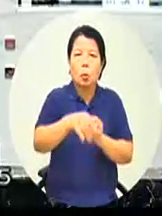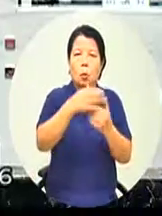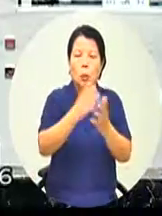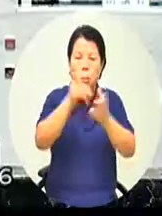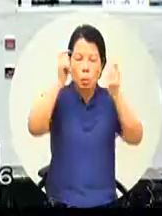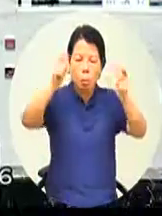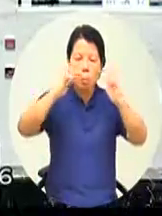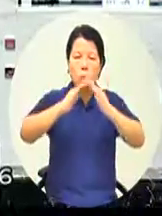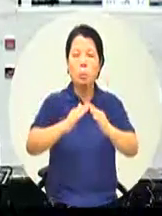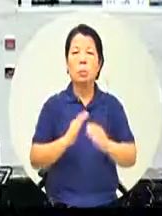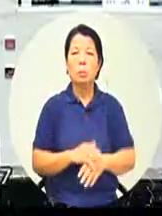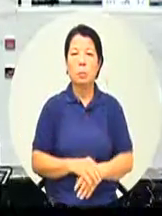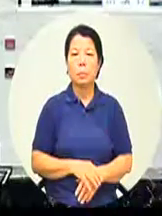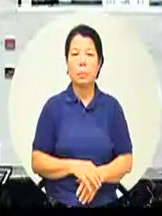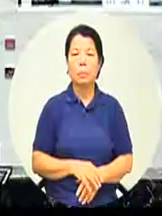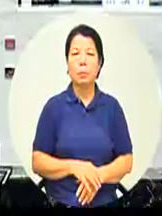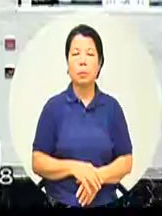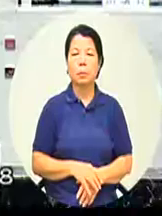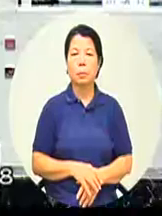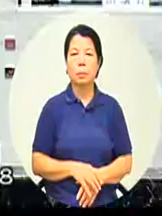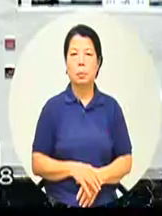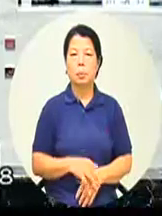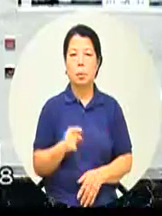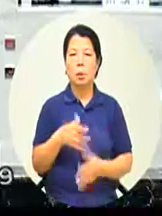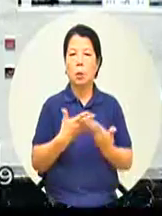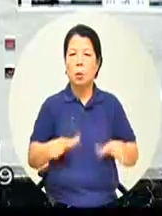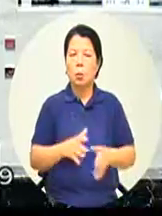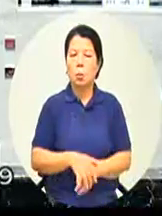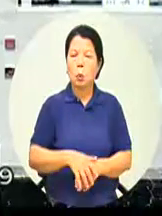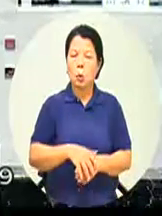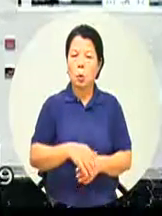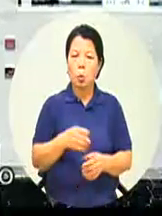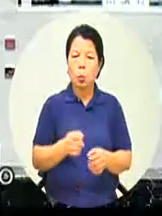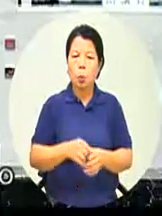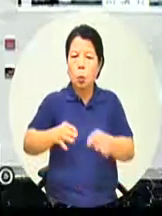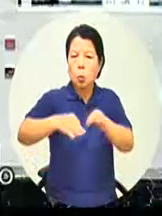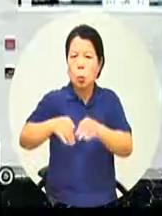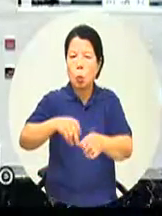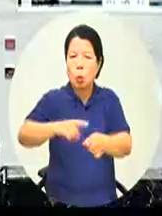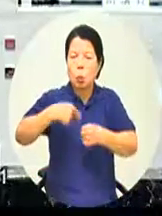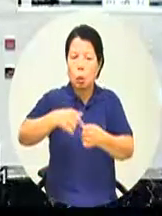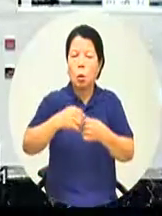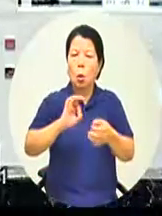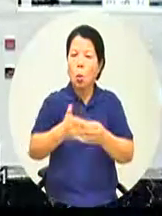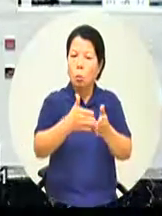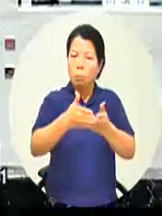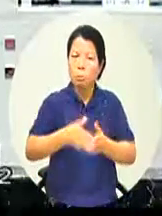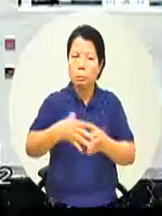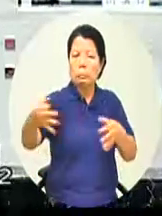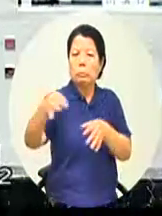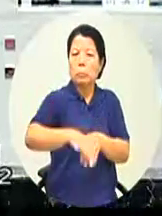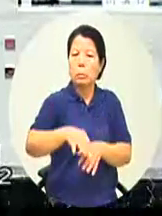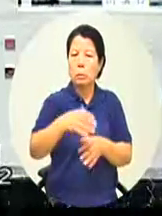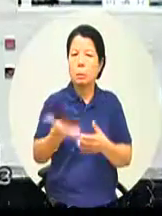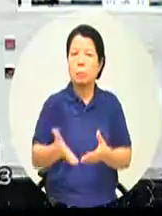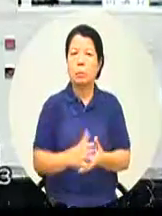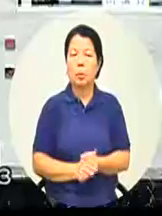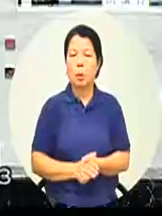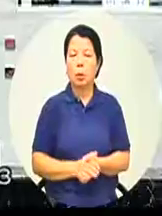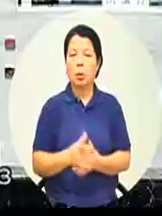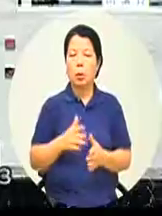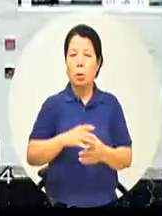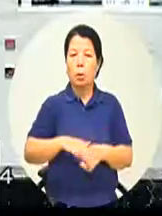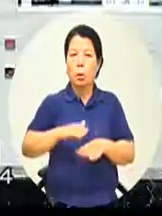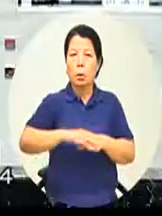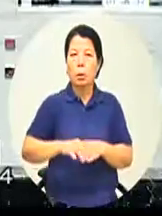市有这么多营业税，然后造成我们一定要让他捐赠吗？ 我是不是先回答我的问